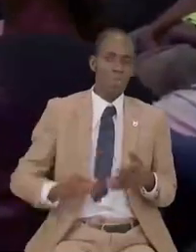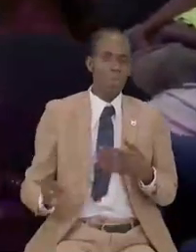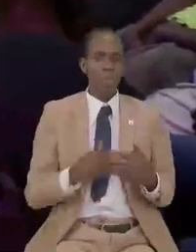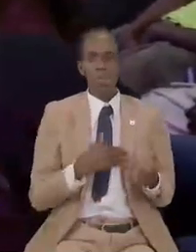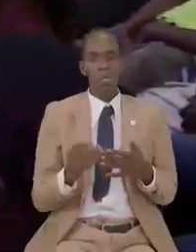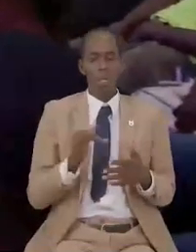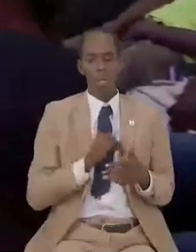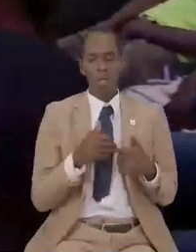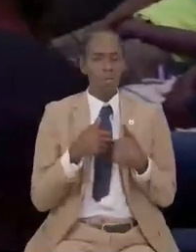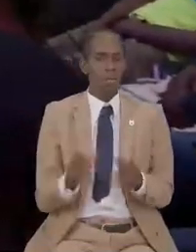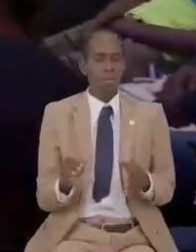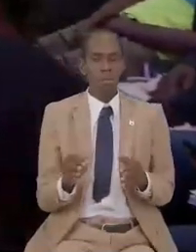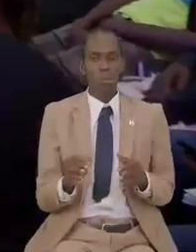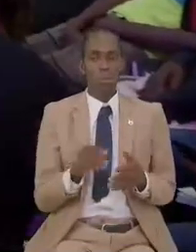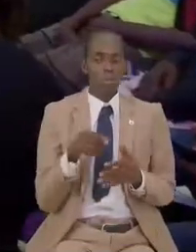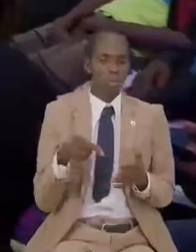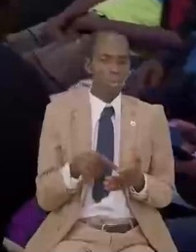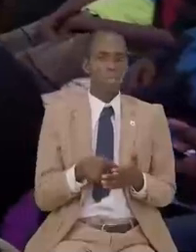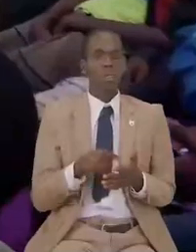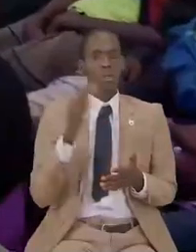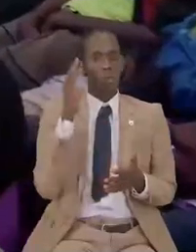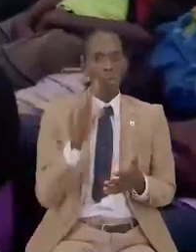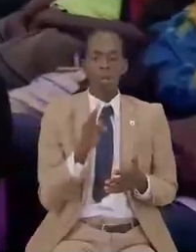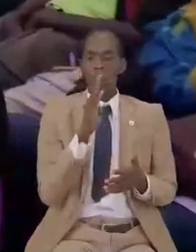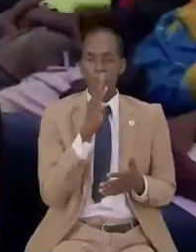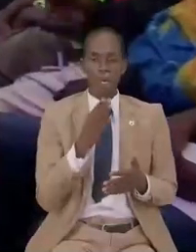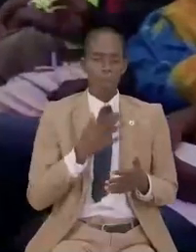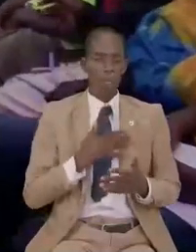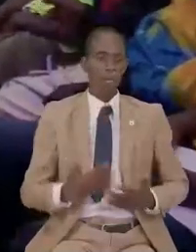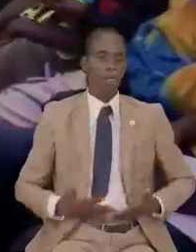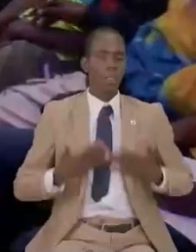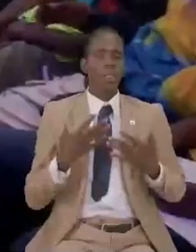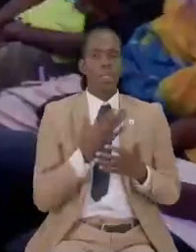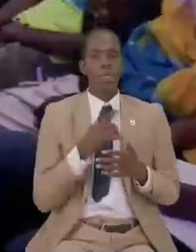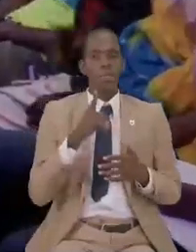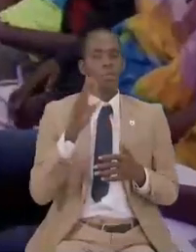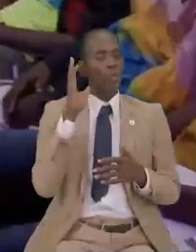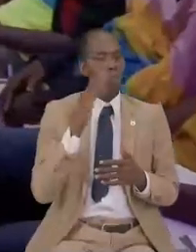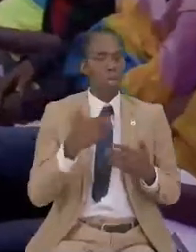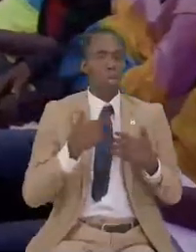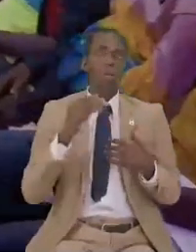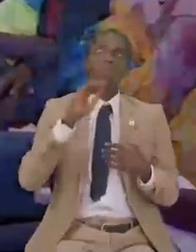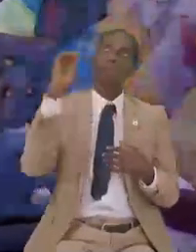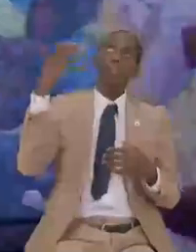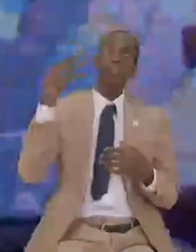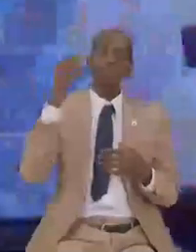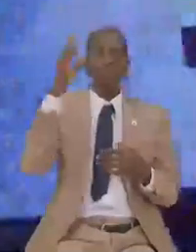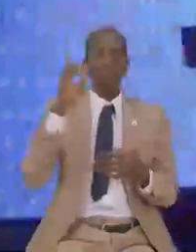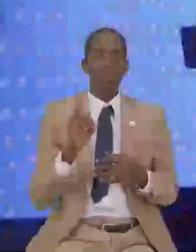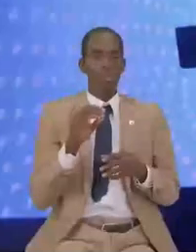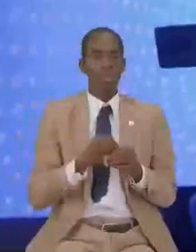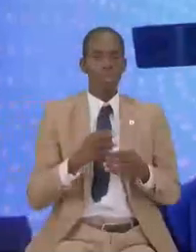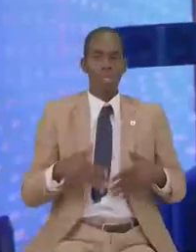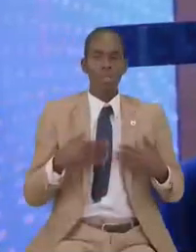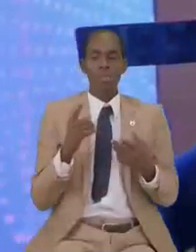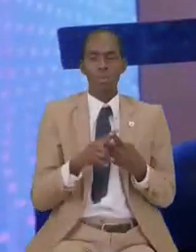ce que je perds, voici ceci, voici mon style de vie, et tu auras la grâce de Dieu dans ta vie d'être sauvé,